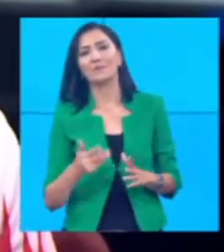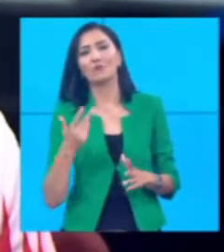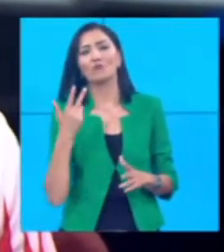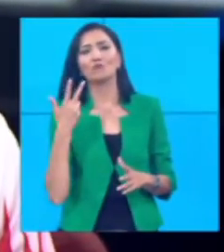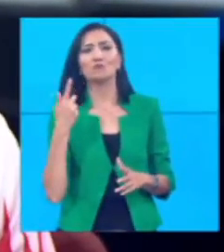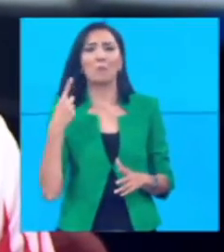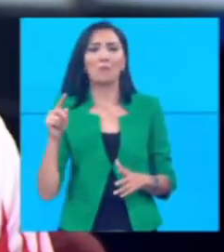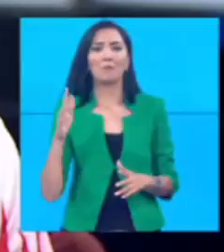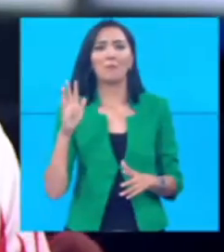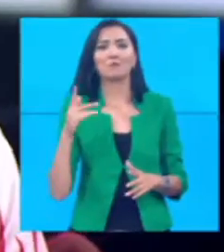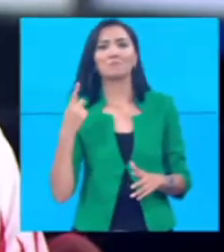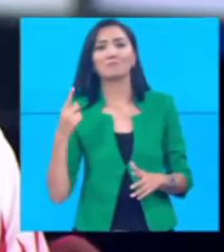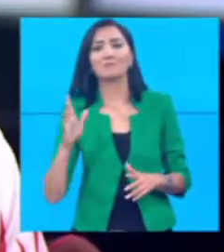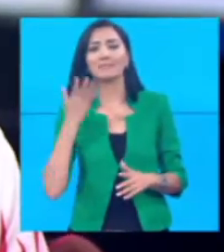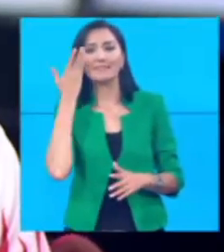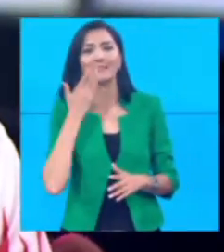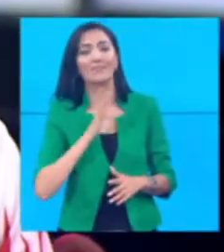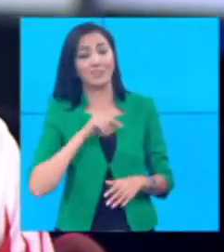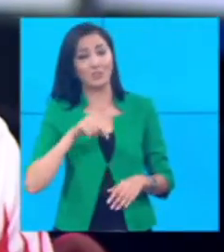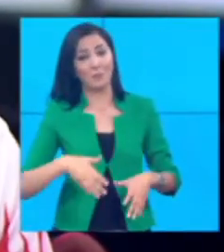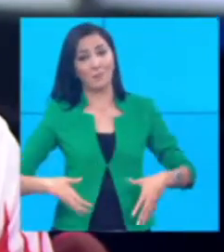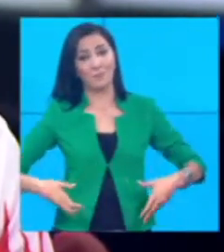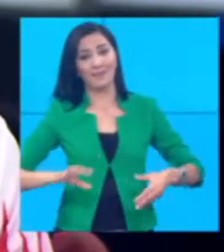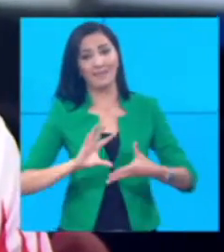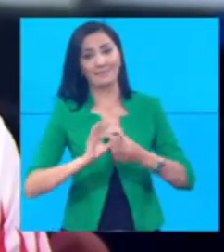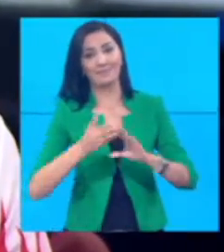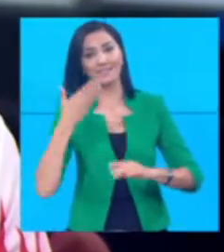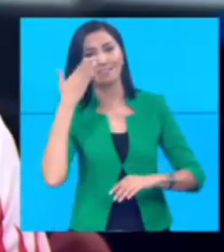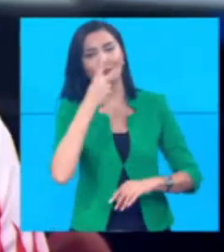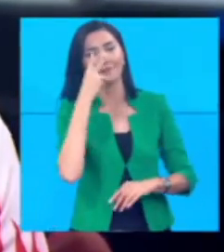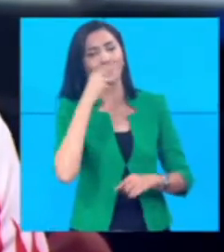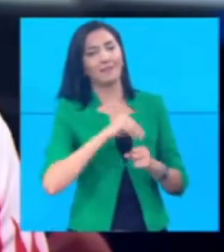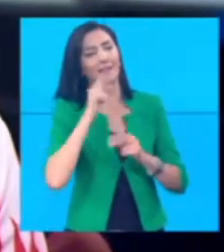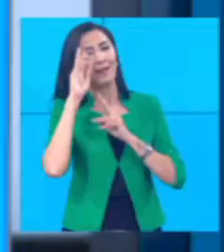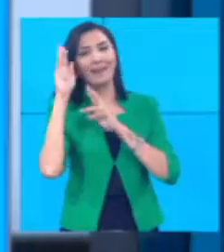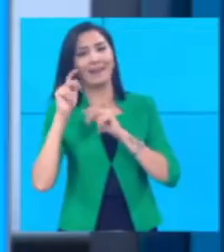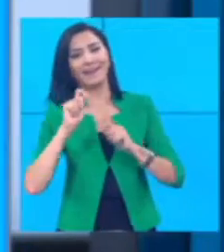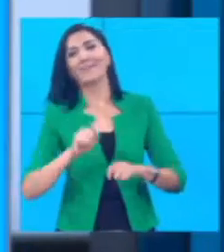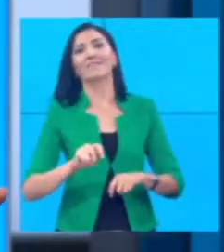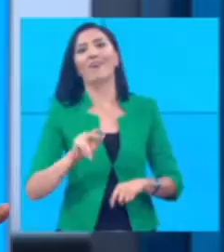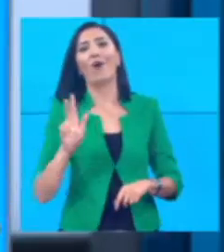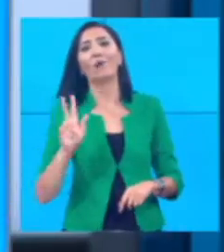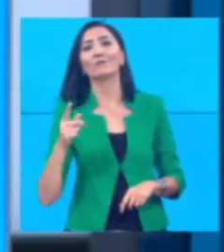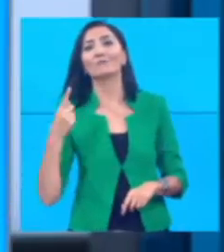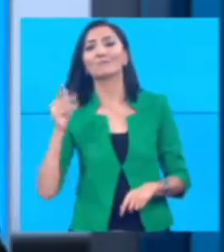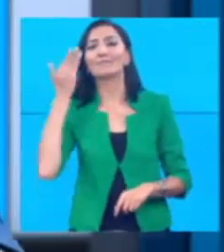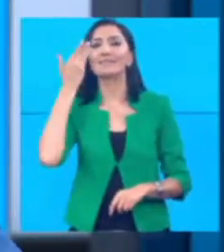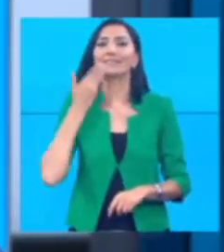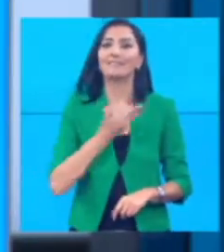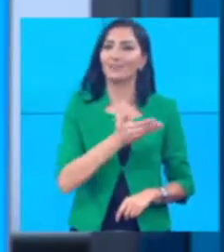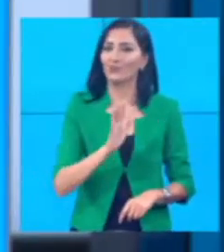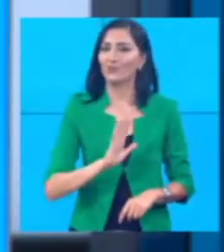Bir 3000, 5000 vardı. Şimdi Paralimpik oyunlarına gideceksin, evet, Rio'dasın. Şimdi gözünde canlandır o anı. 30 bin seyirci